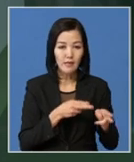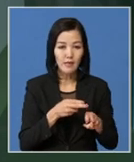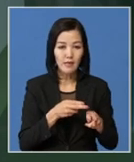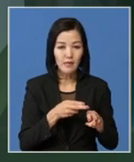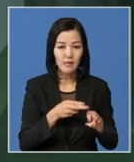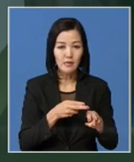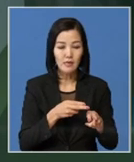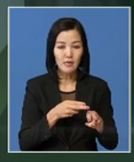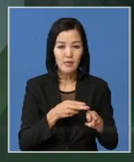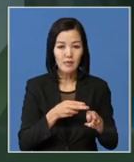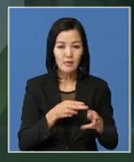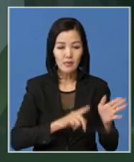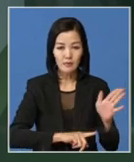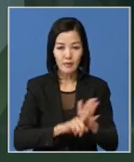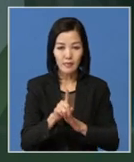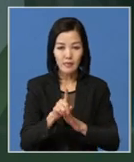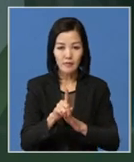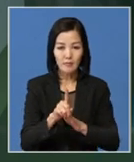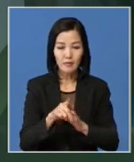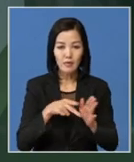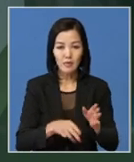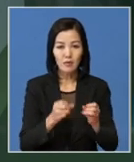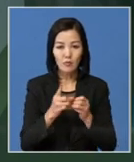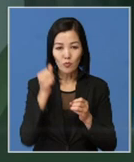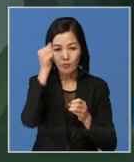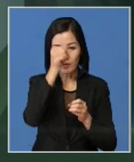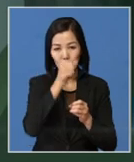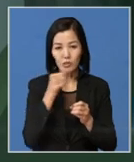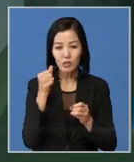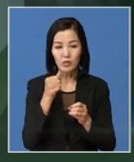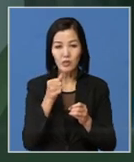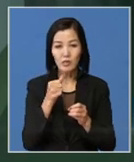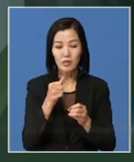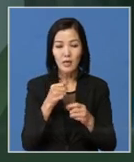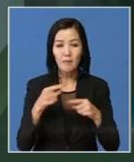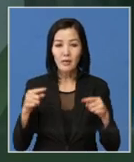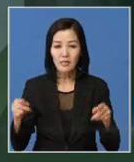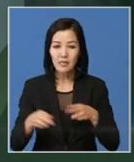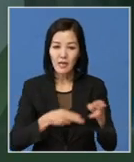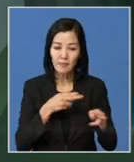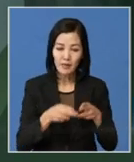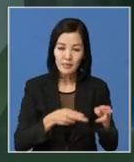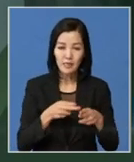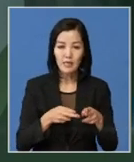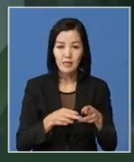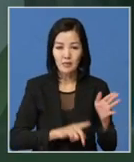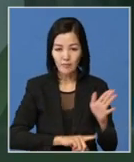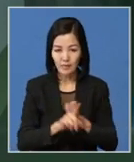соны кіргізе бастады. 2011 жылдан бастап экстрамедулярлар синтездерді жасай бастадық жабық түрде.